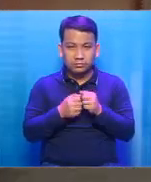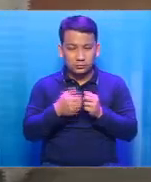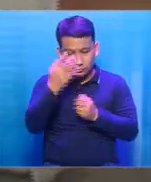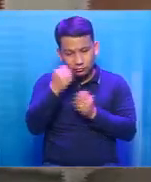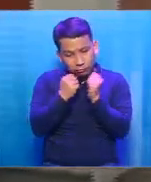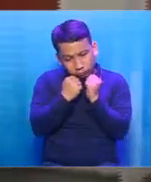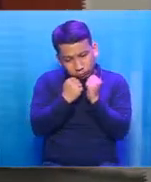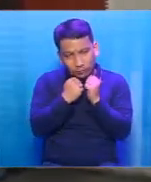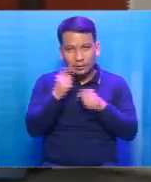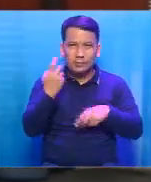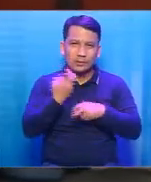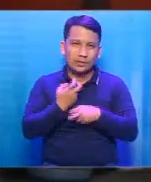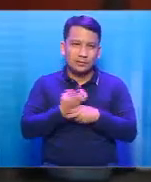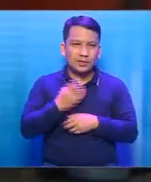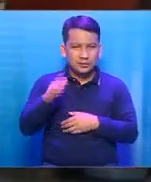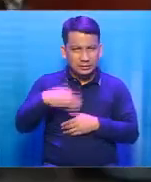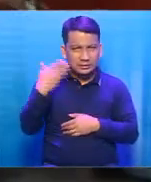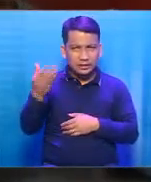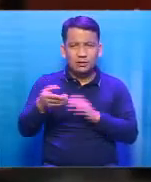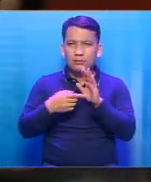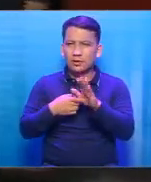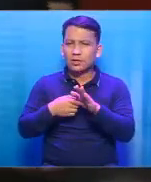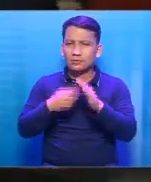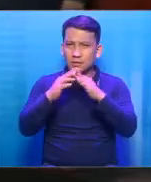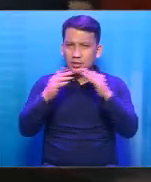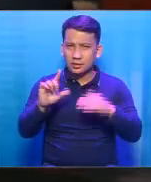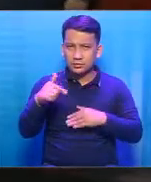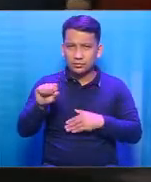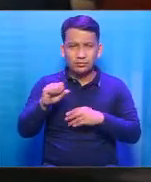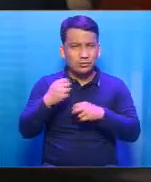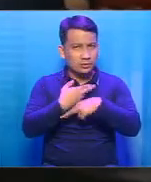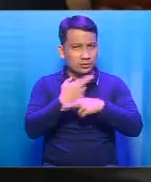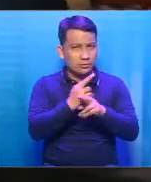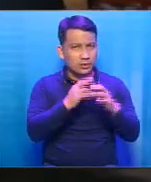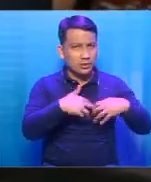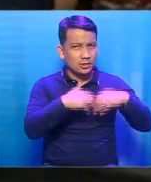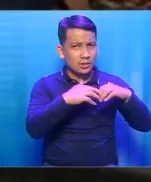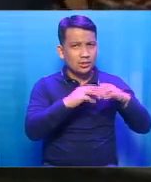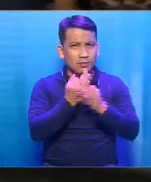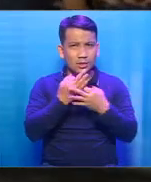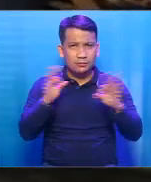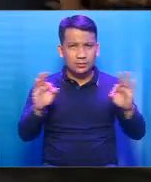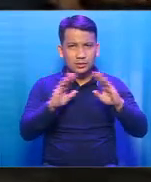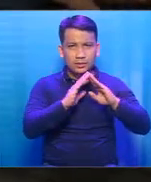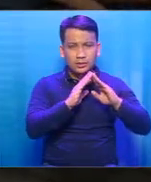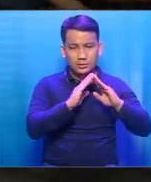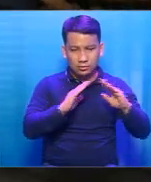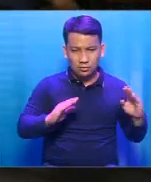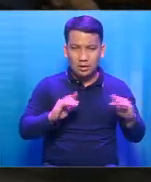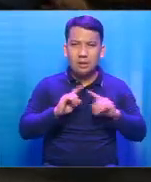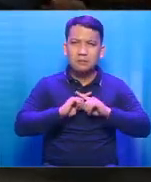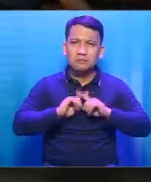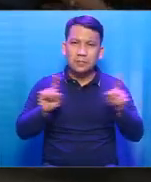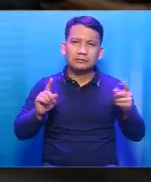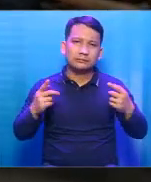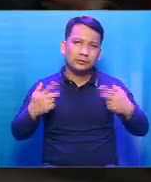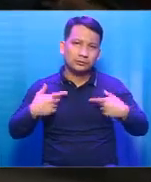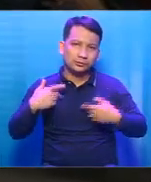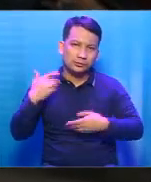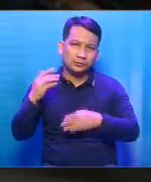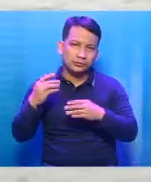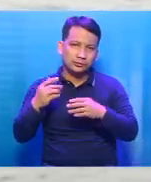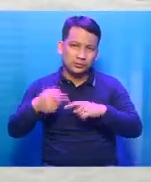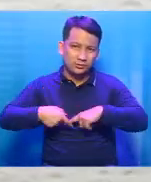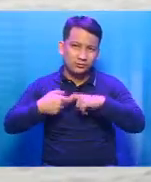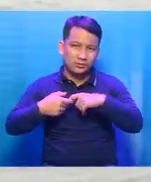na ng paraan na LGU ang pabahay ng mga apektadong residente. Kaso nga lang, sumabay ang pandemya. Possible na ito